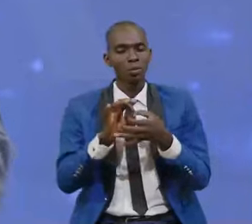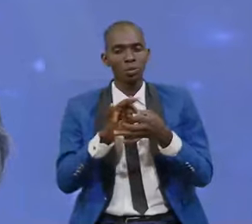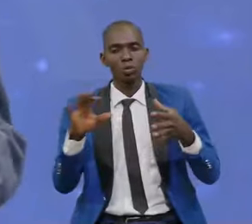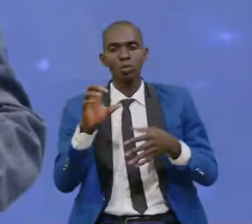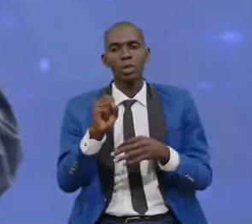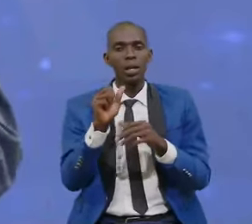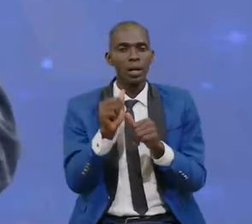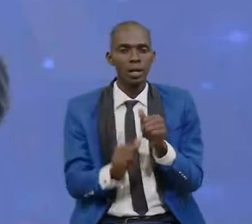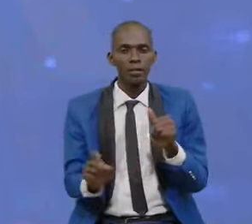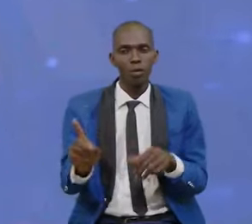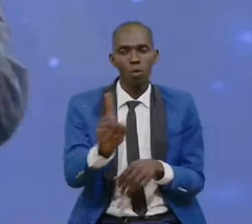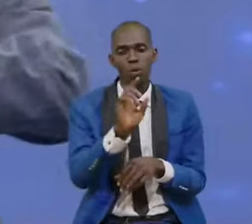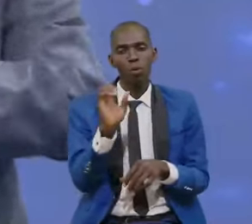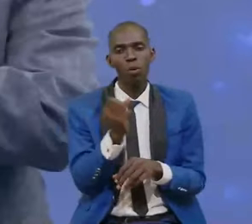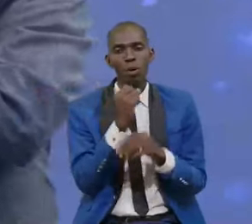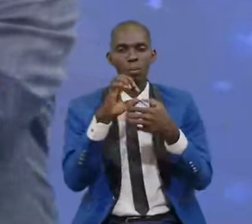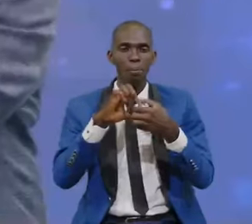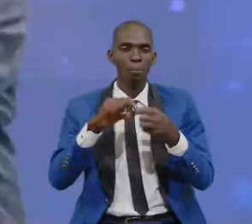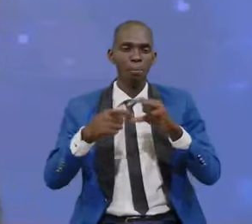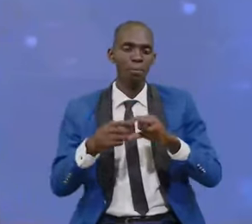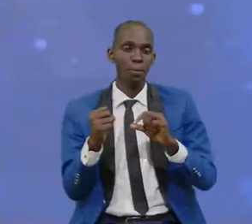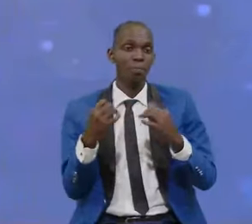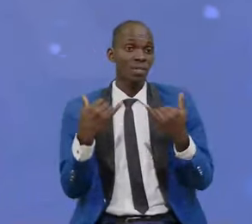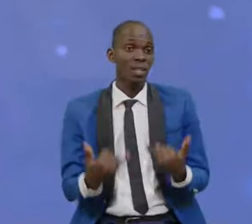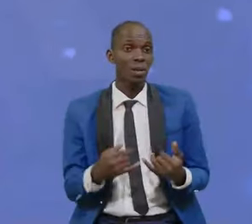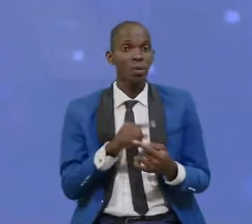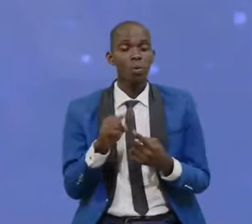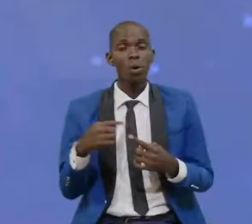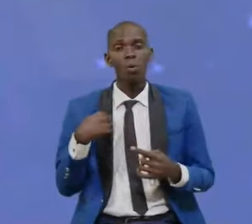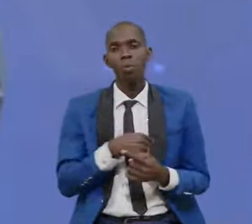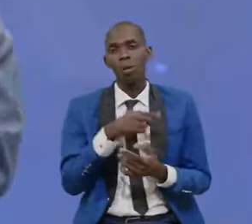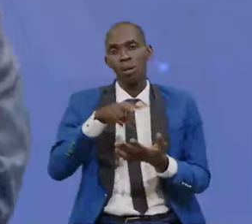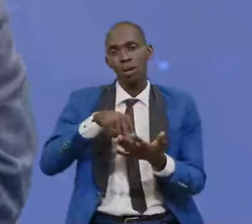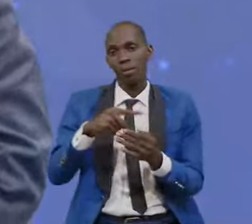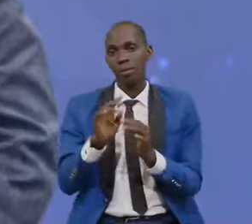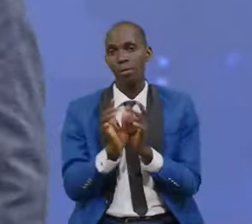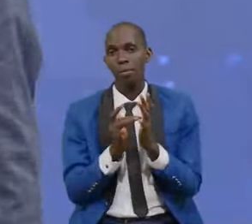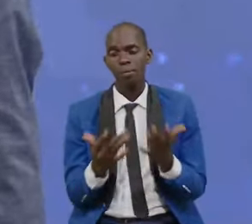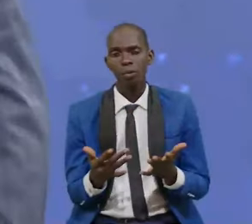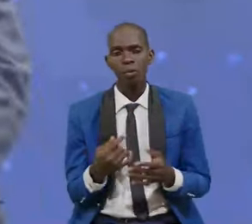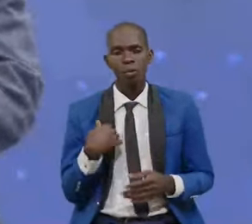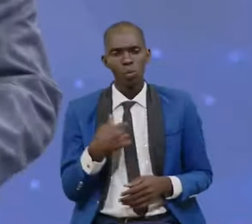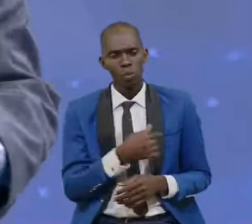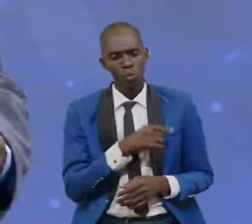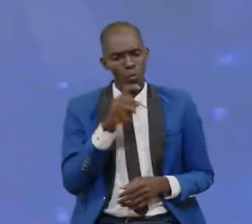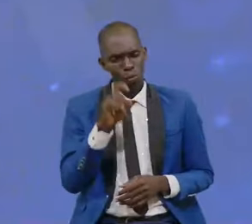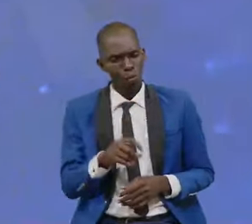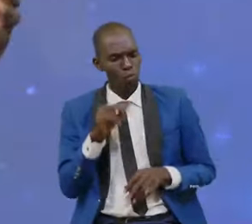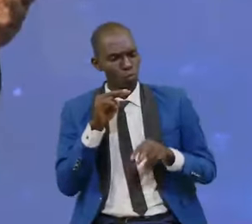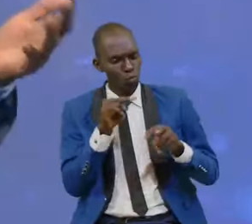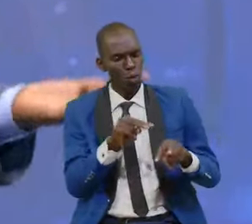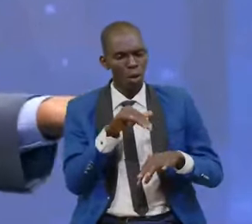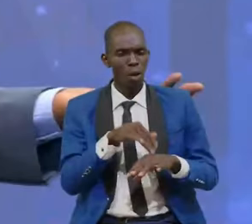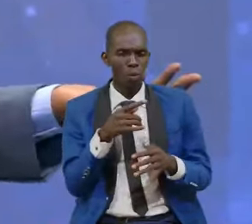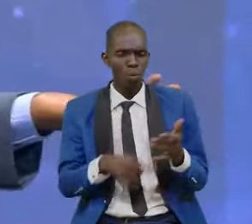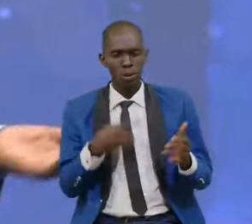liens de chacun, de tout le monde. Quand nous lisons la Bible, nous devons voir ce qu'il y a